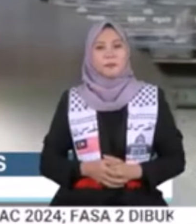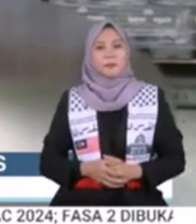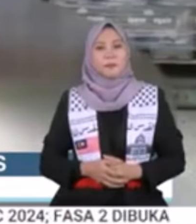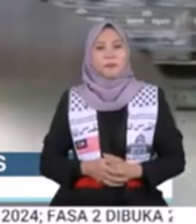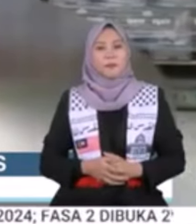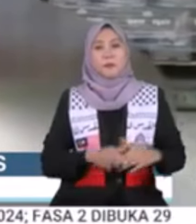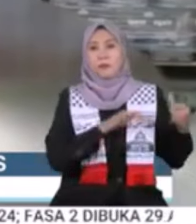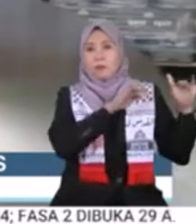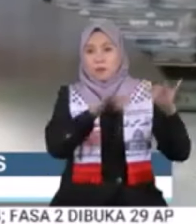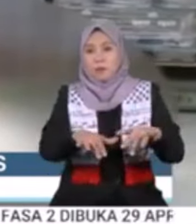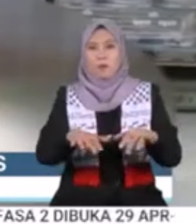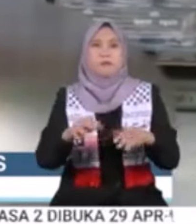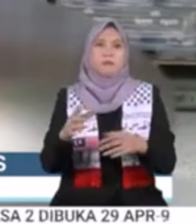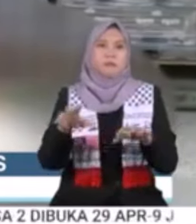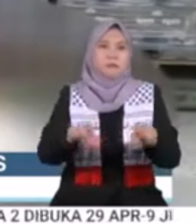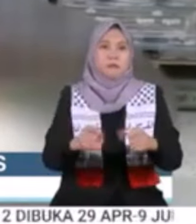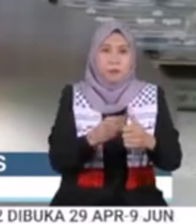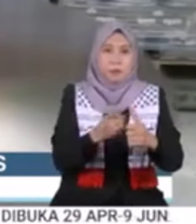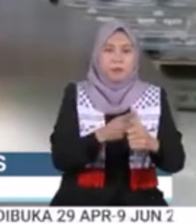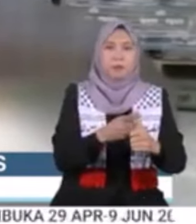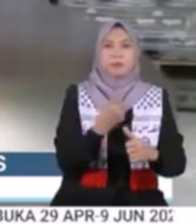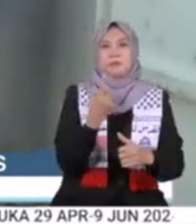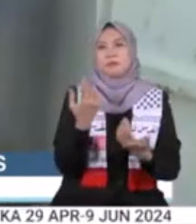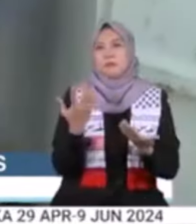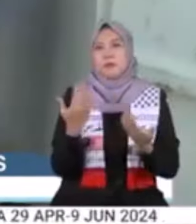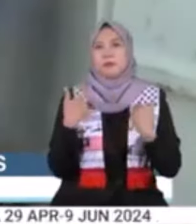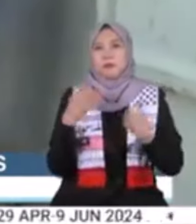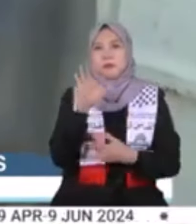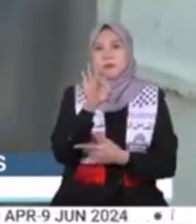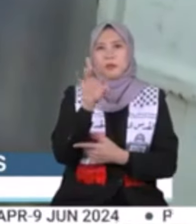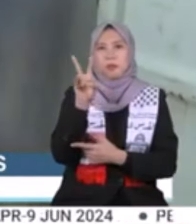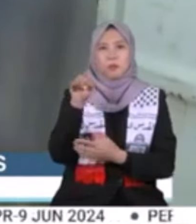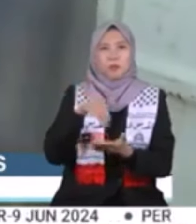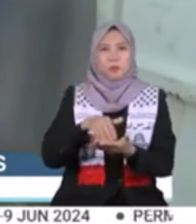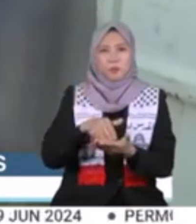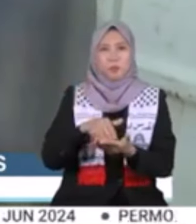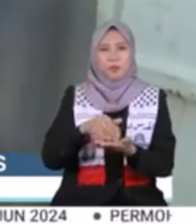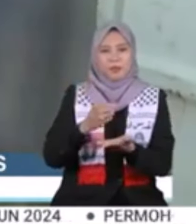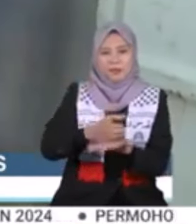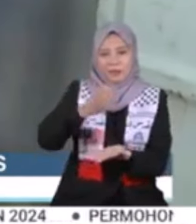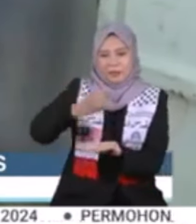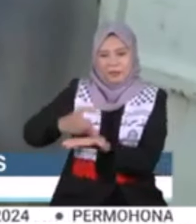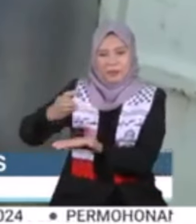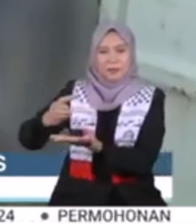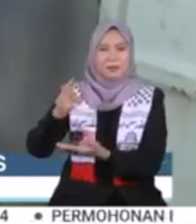Dalam serbuan pertama, 2 individu ditahan selepas menemukan 97,200 tin dan